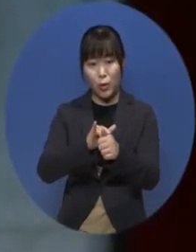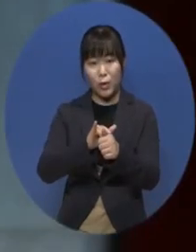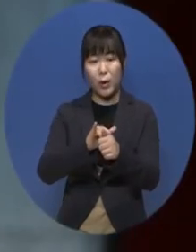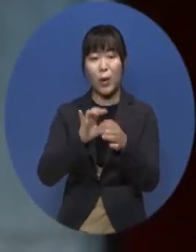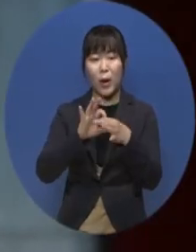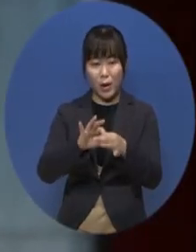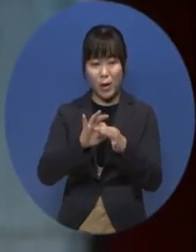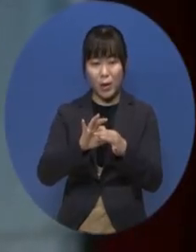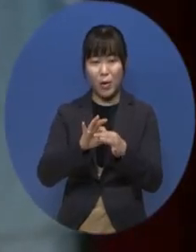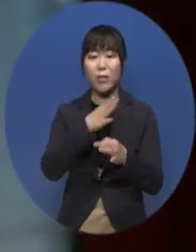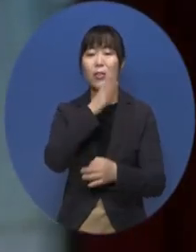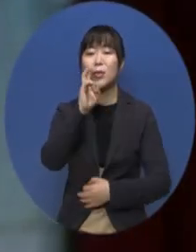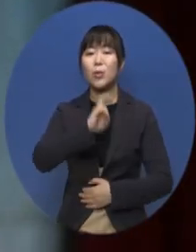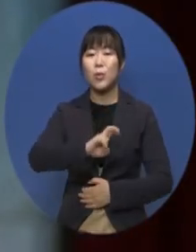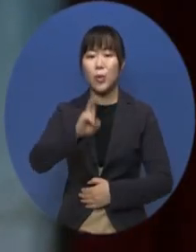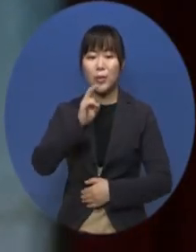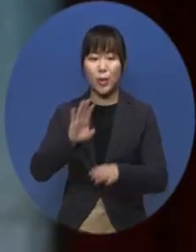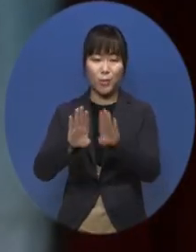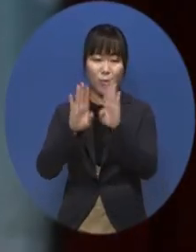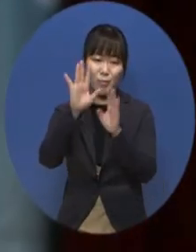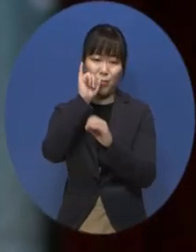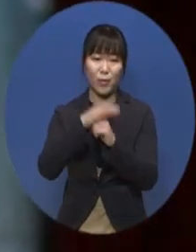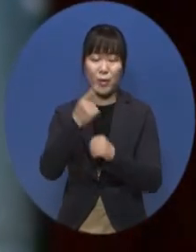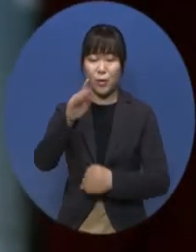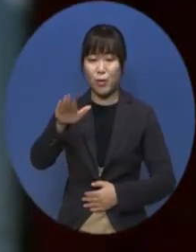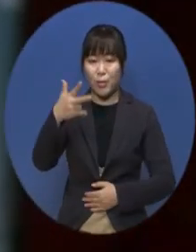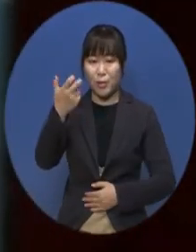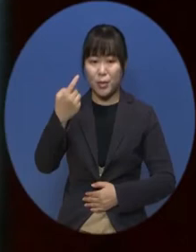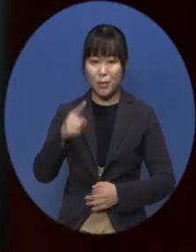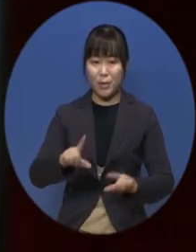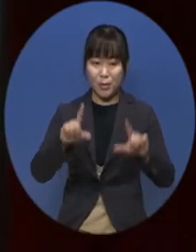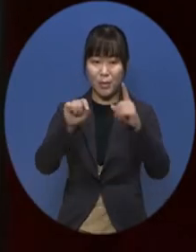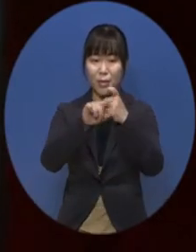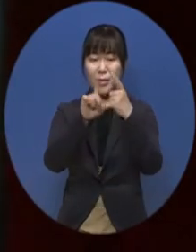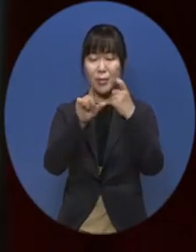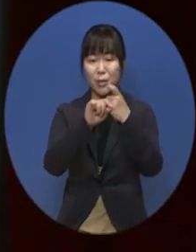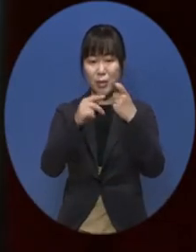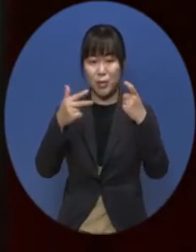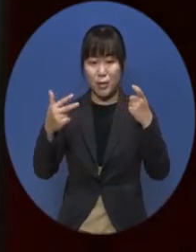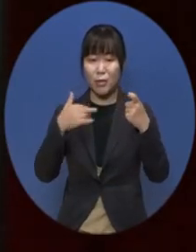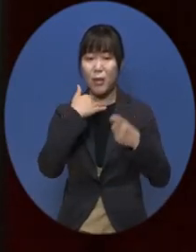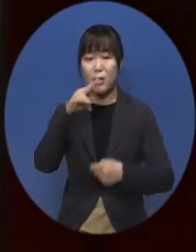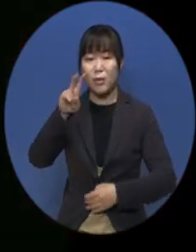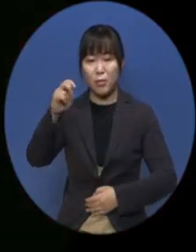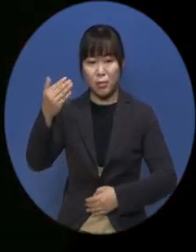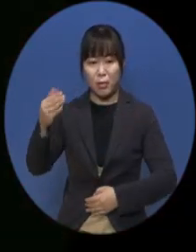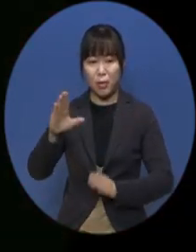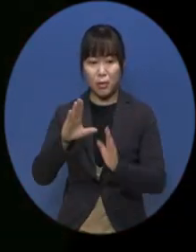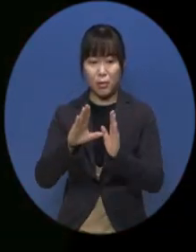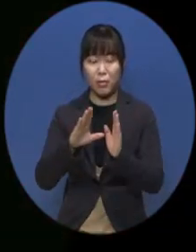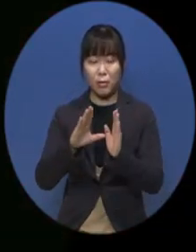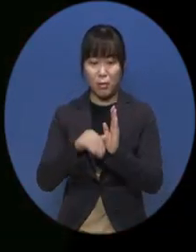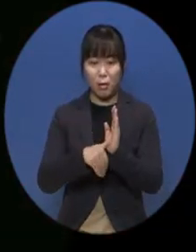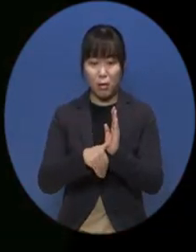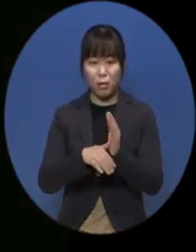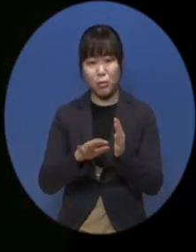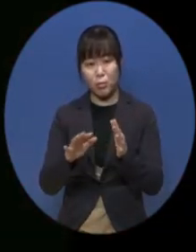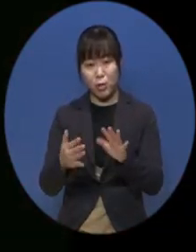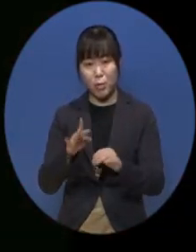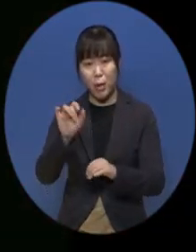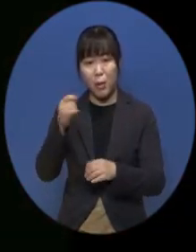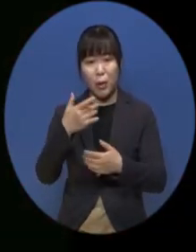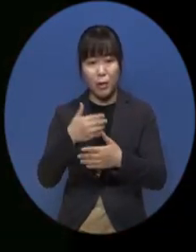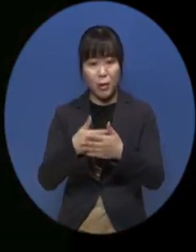노래자랑도 개최하고 있습니다. 1971년 11월 7일 29세로 요절한 가수 배우가